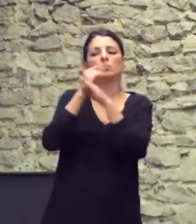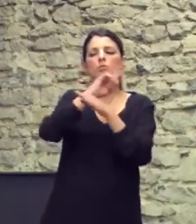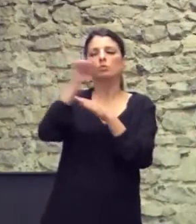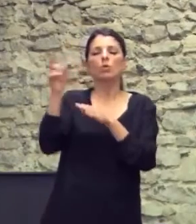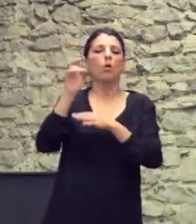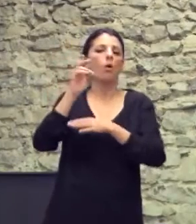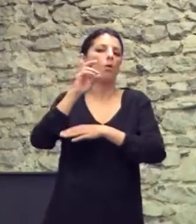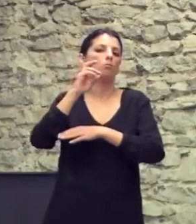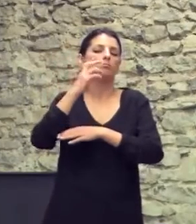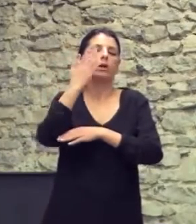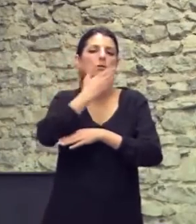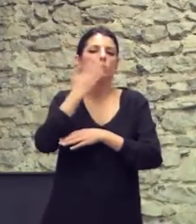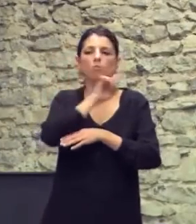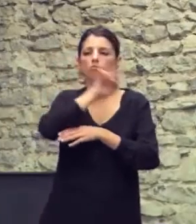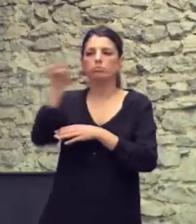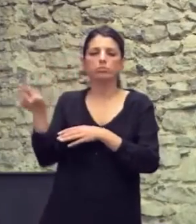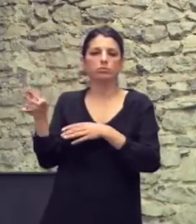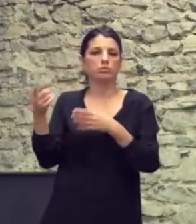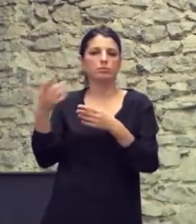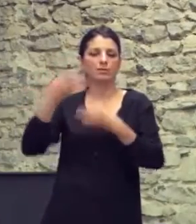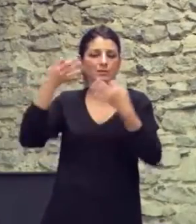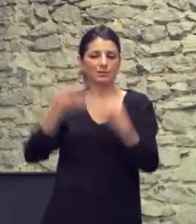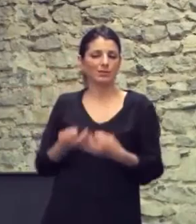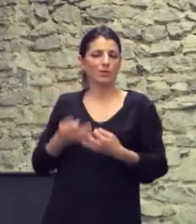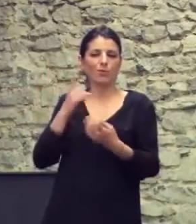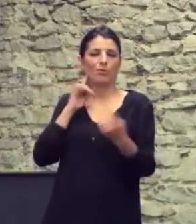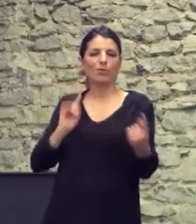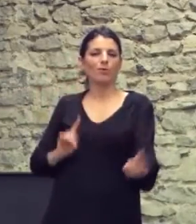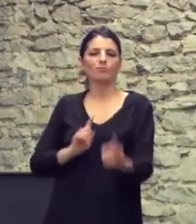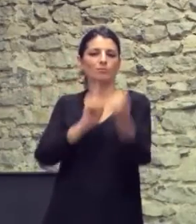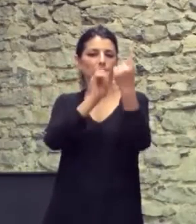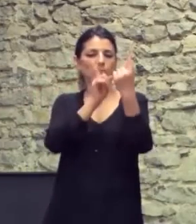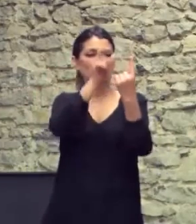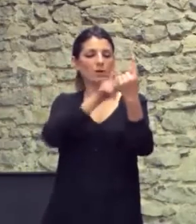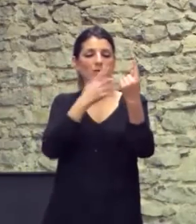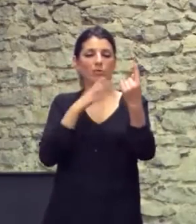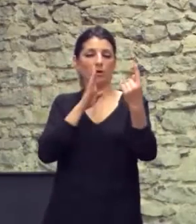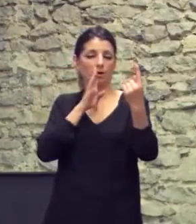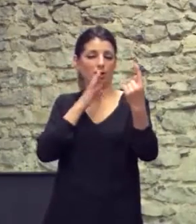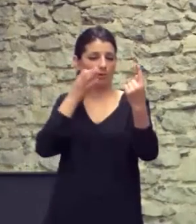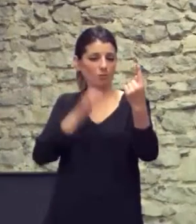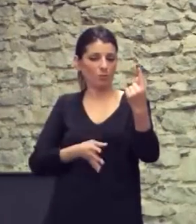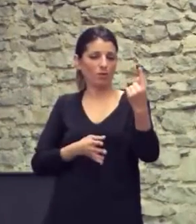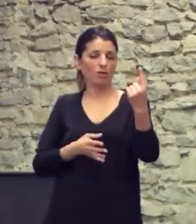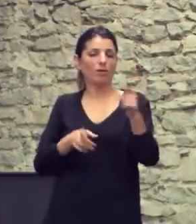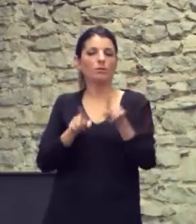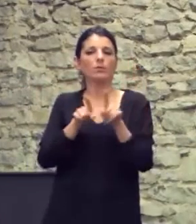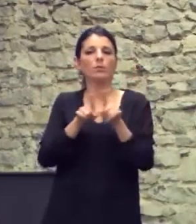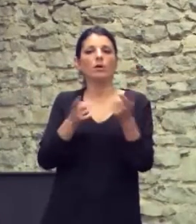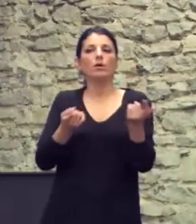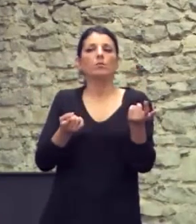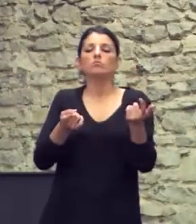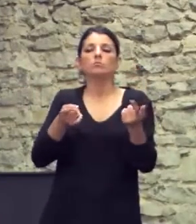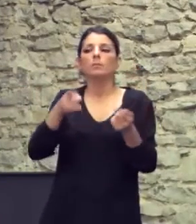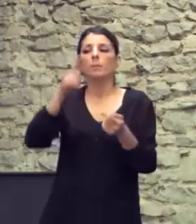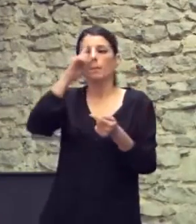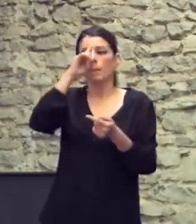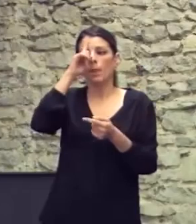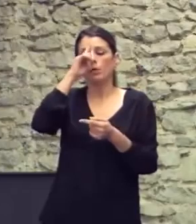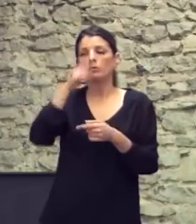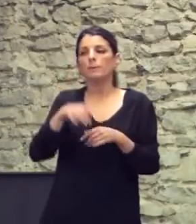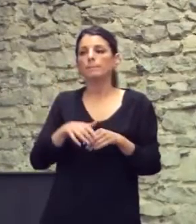duen pertsona hori, ostiral gau batean topatuko duzula, ez dakit nungo tabernetan. Eta gian, hor ikastolako saioan esan ez dizkiozun gauza batzuk,